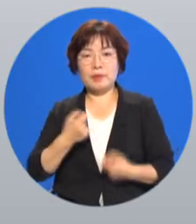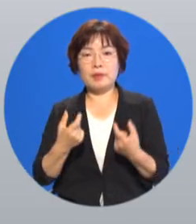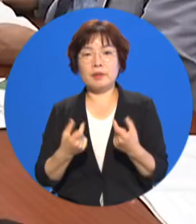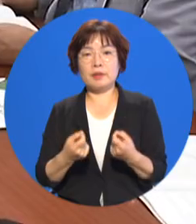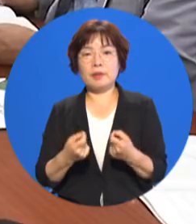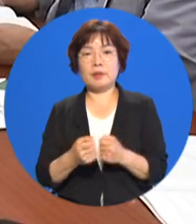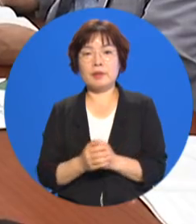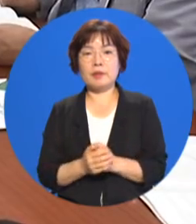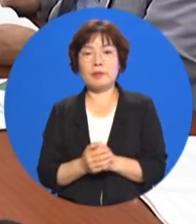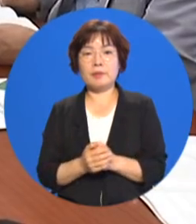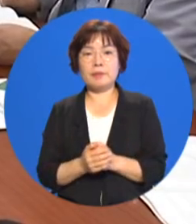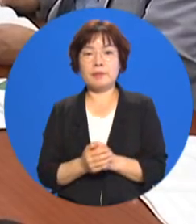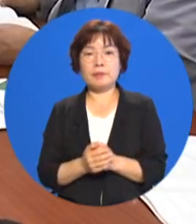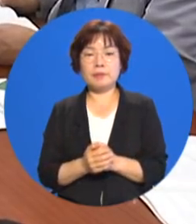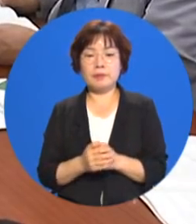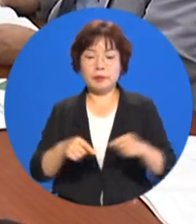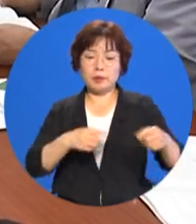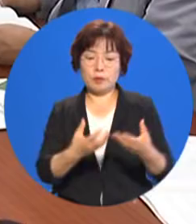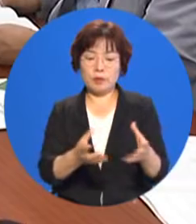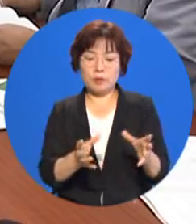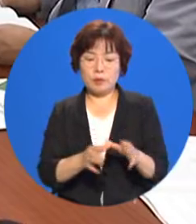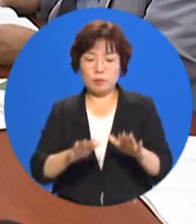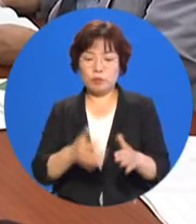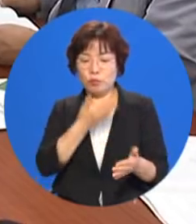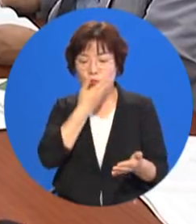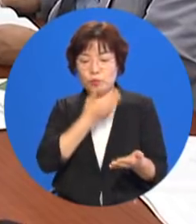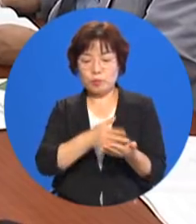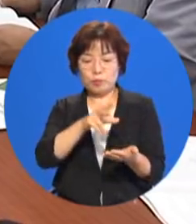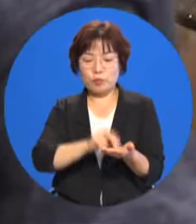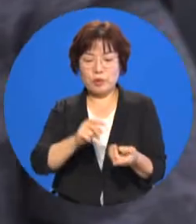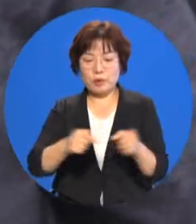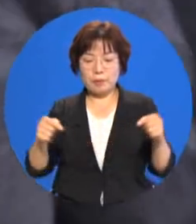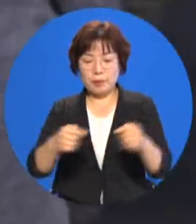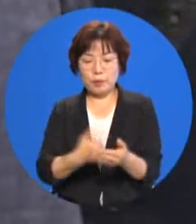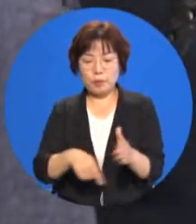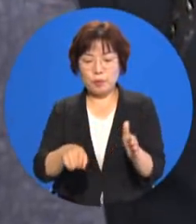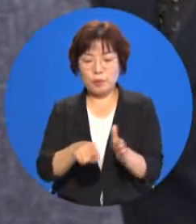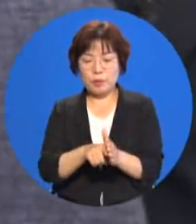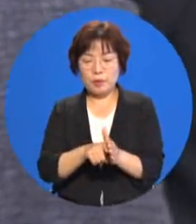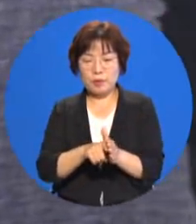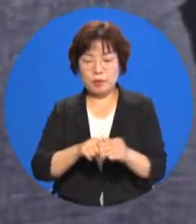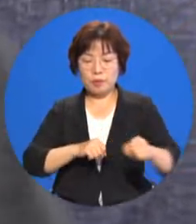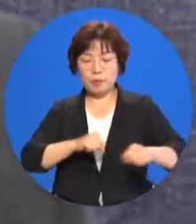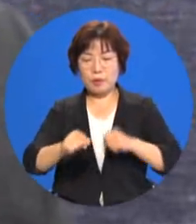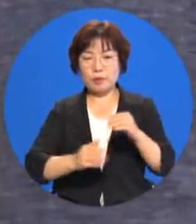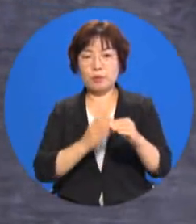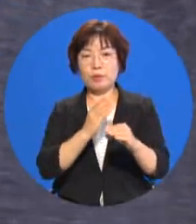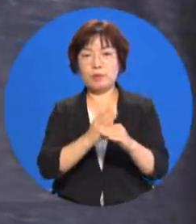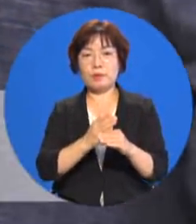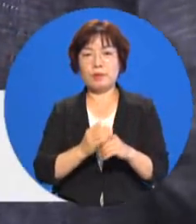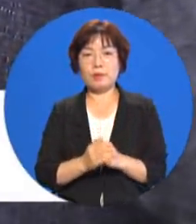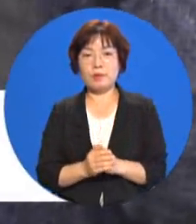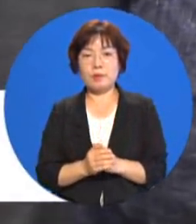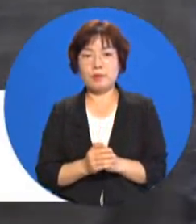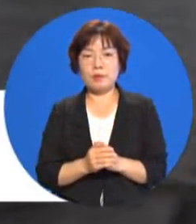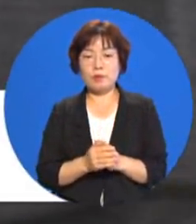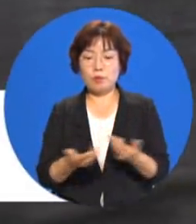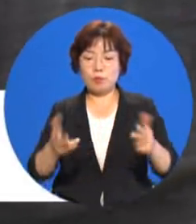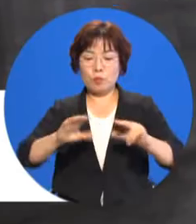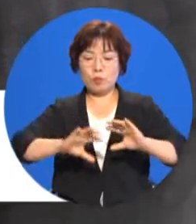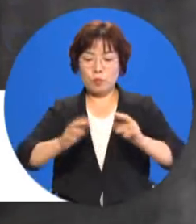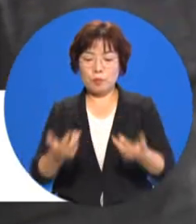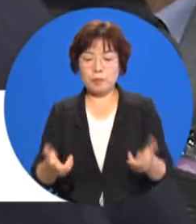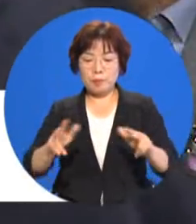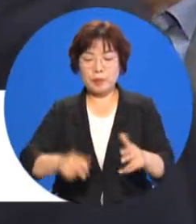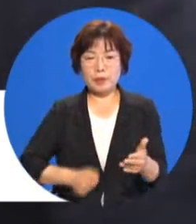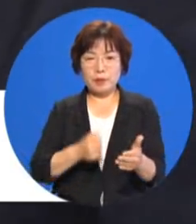사실입니다. 정치권도 이번 현안을 놓고 절충점을 찾기 위해 쟁걸음을 이어가고 있습니다. 백운산 국립공원 지정과